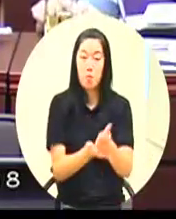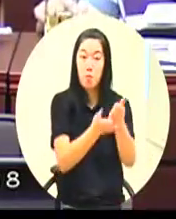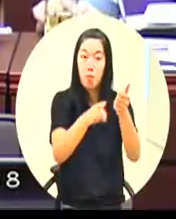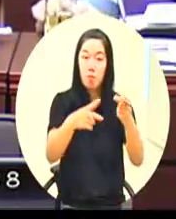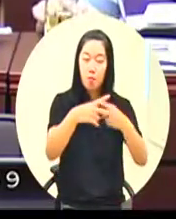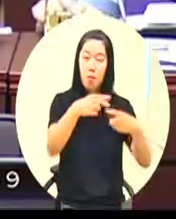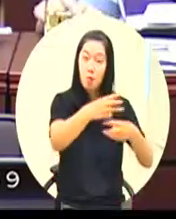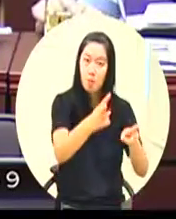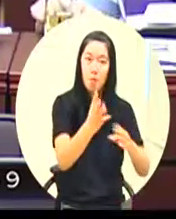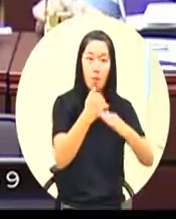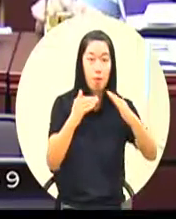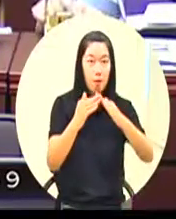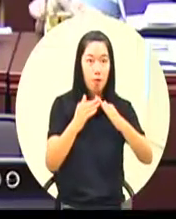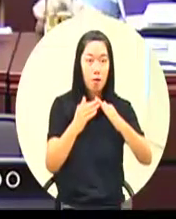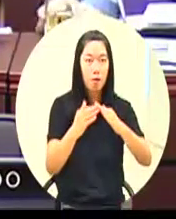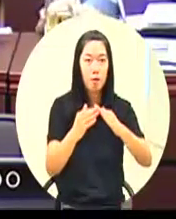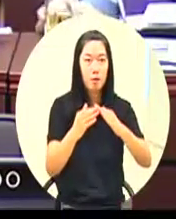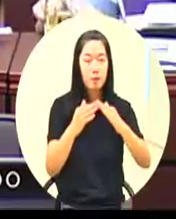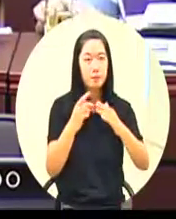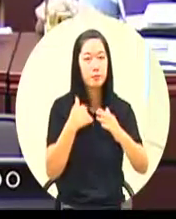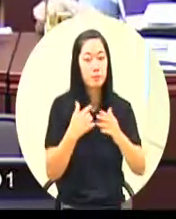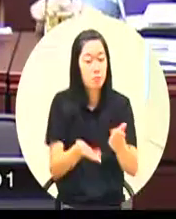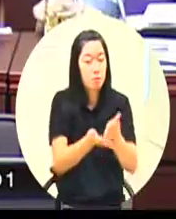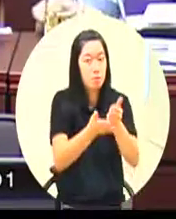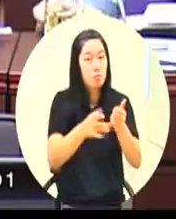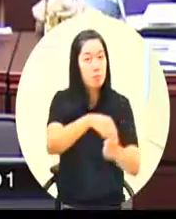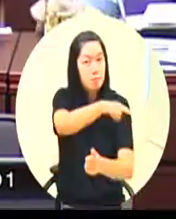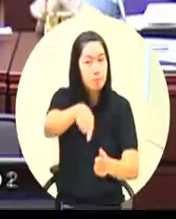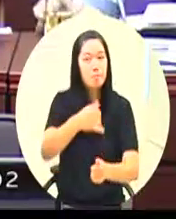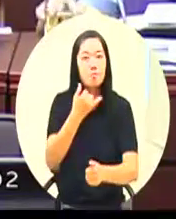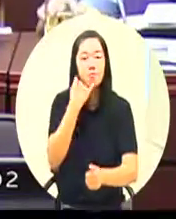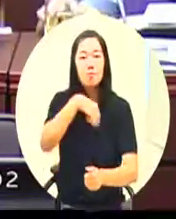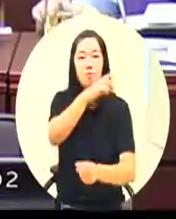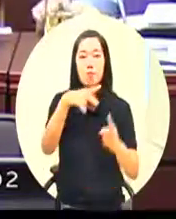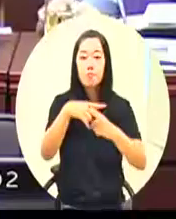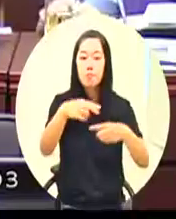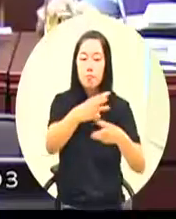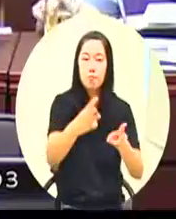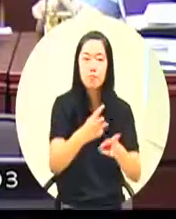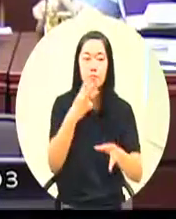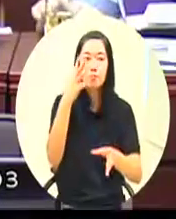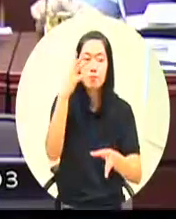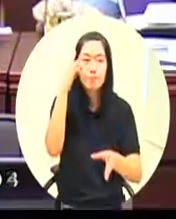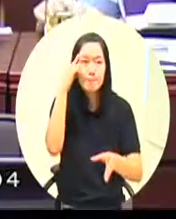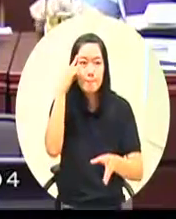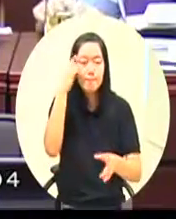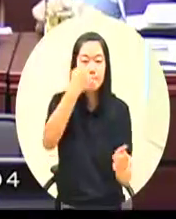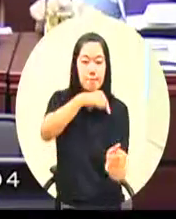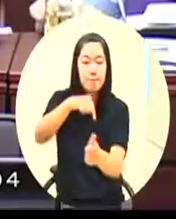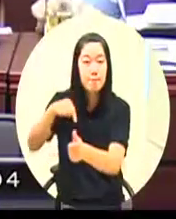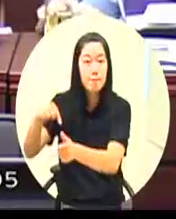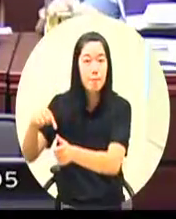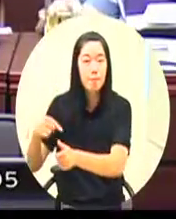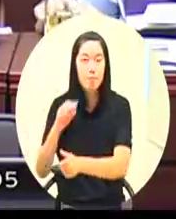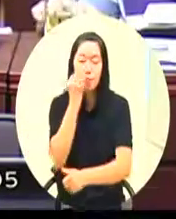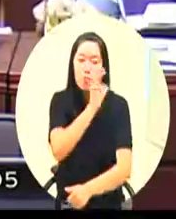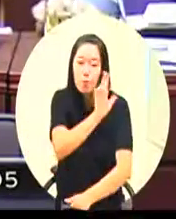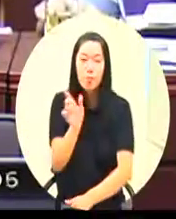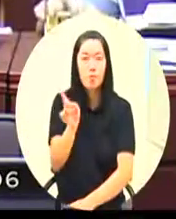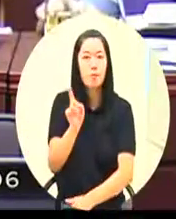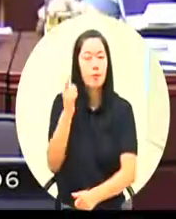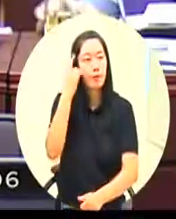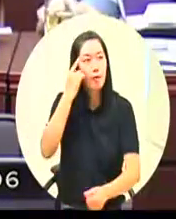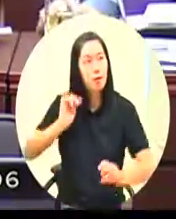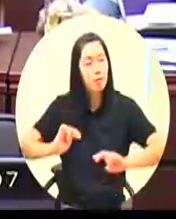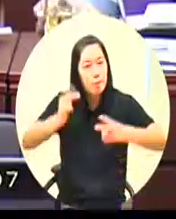的学校 是木子的那所学校吗？ 对对，我们鼓励他们去小校去想出他的教学特色，翻转在地，希望他吸引更多